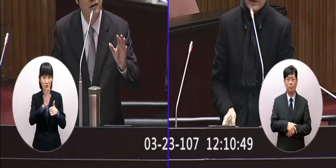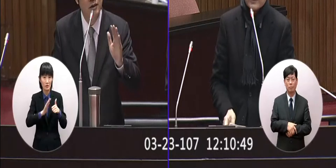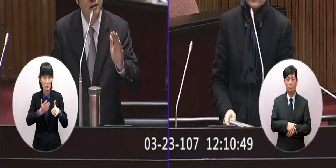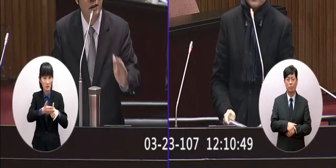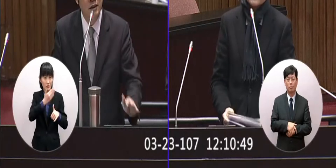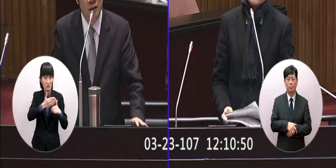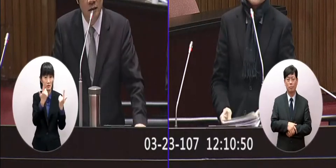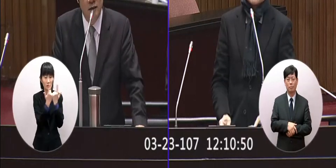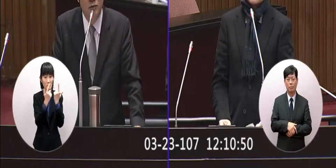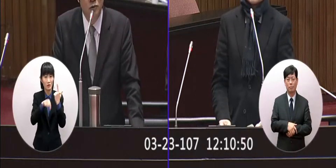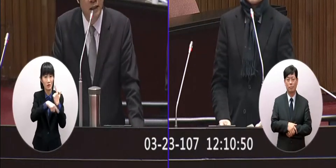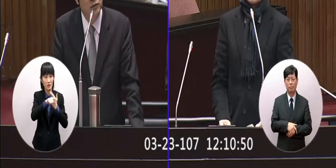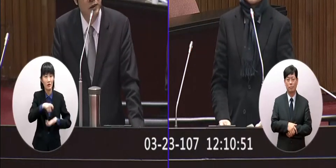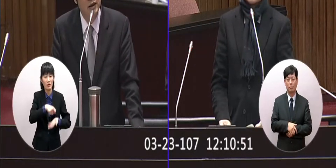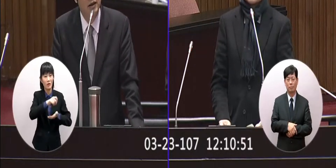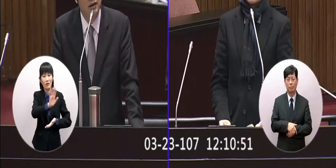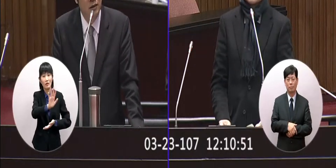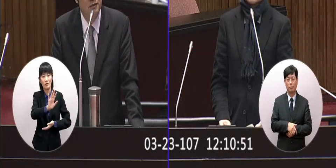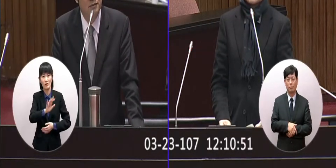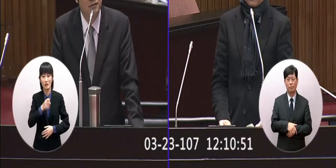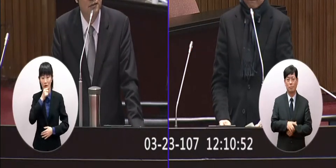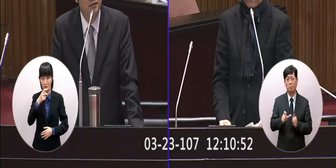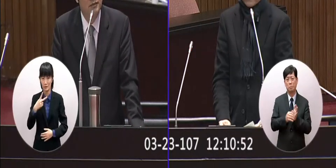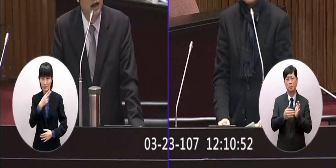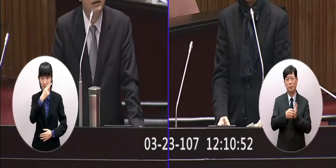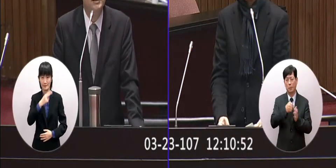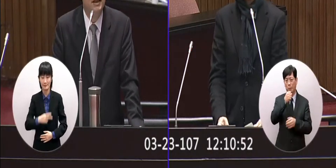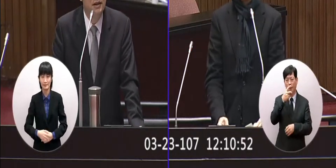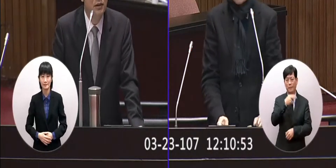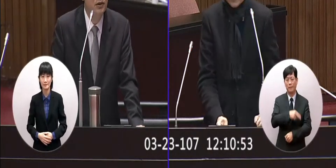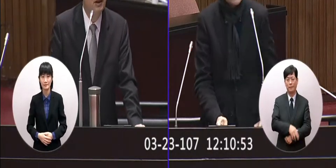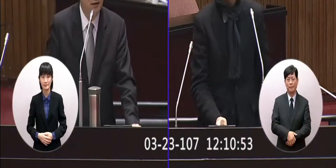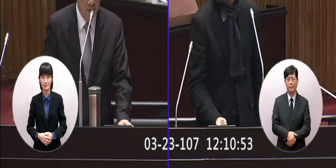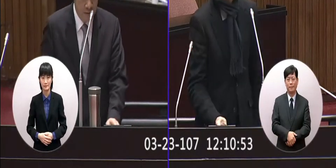忧心这个污染的问题。